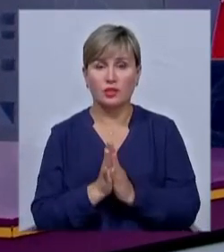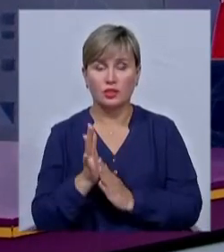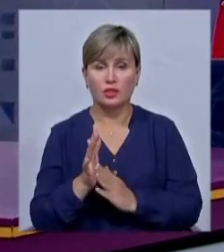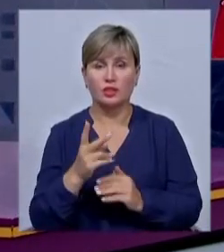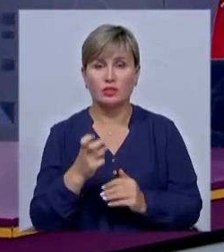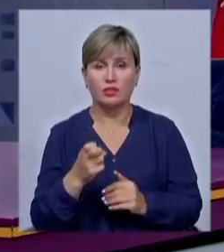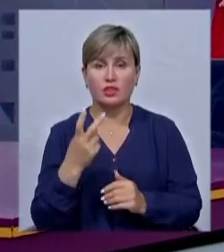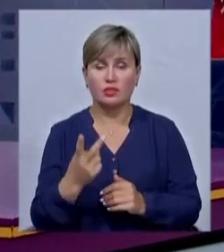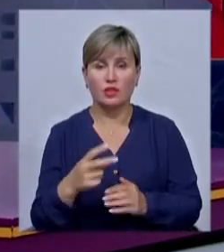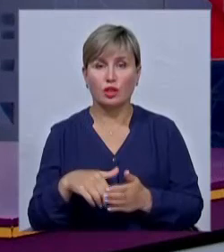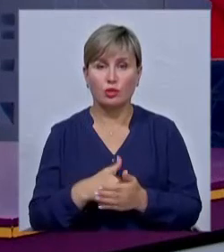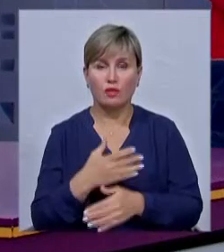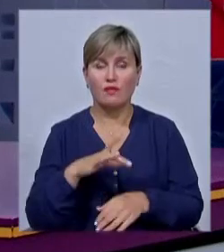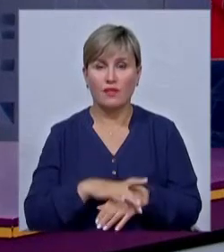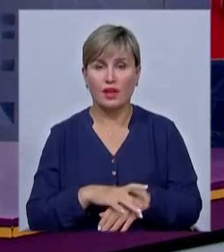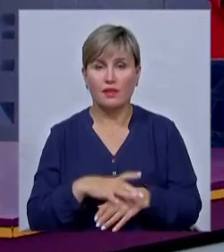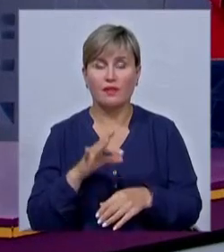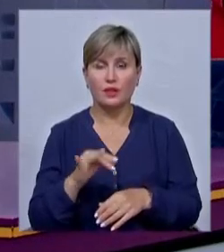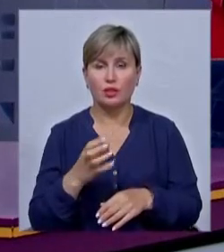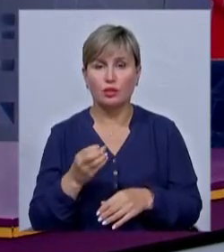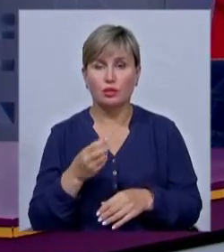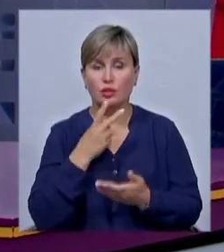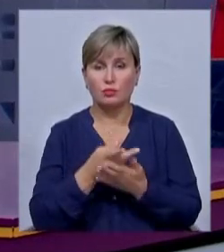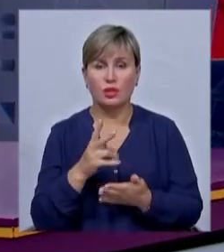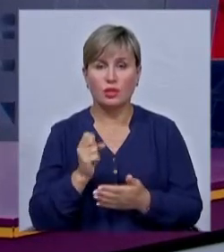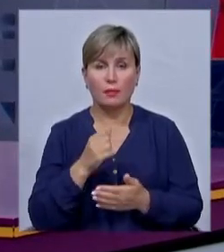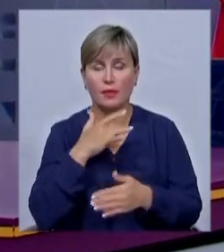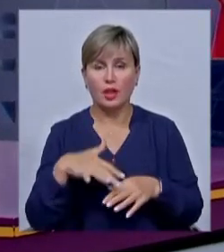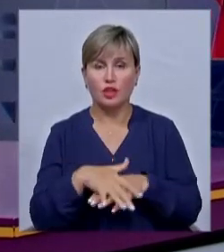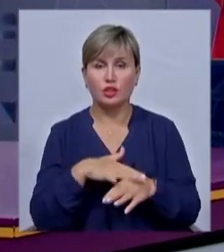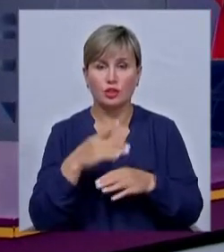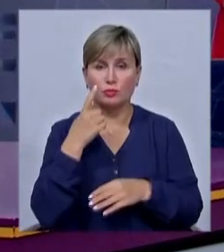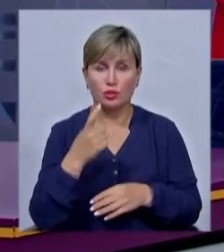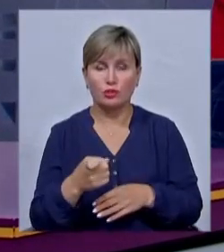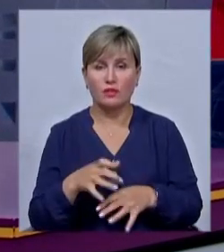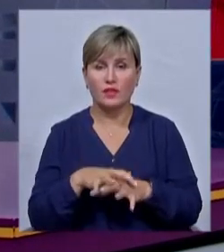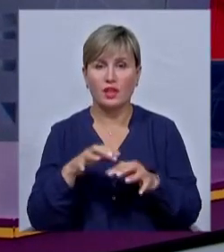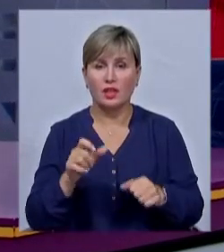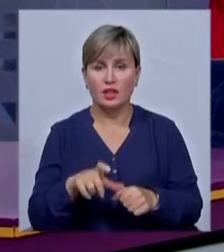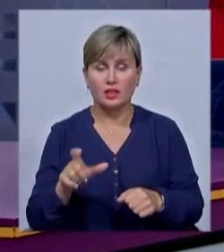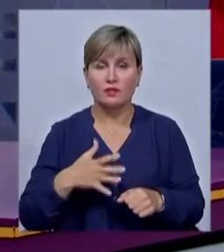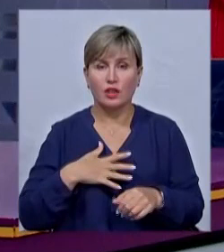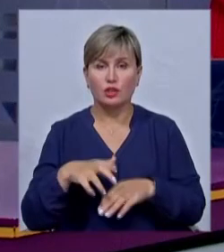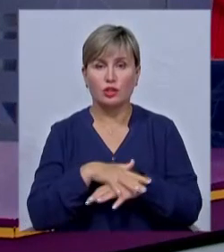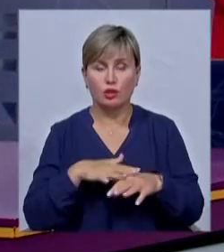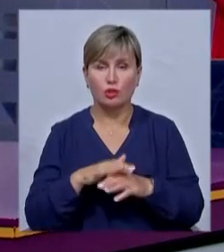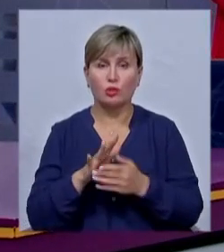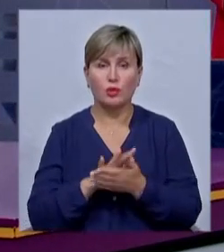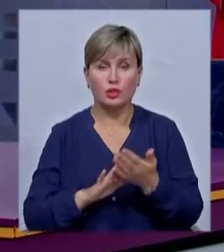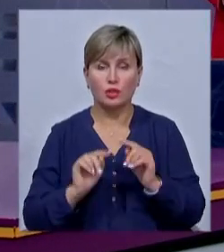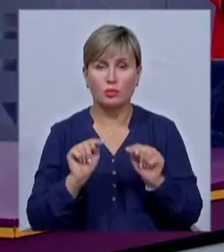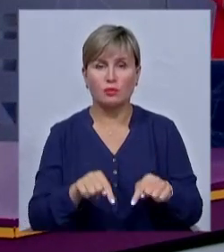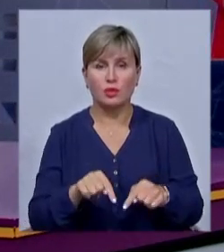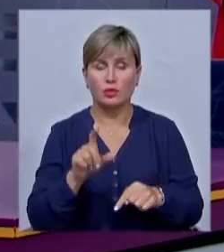202 новых факта тем временем несмотря на многочисленные предупреждения властей нашу страну продолжают прибывать